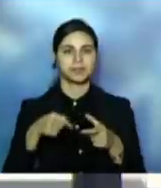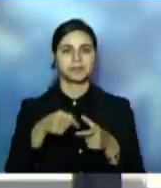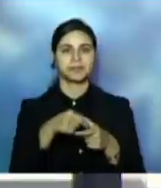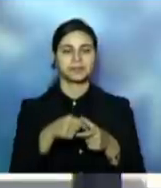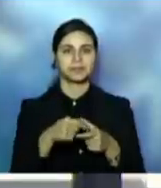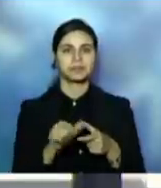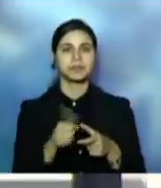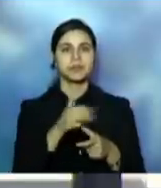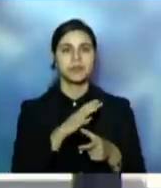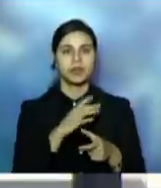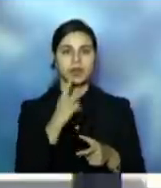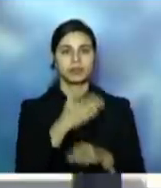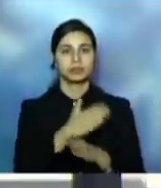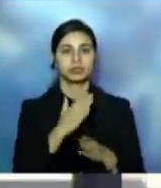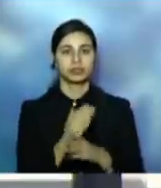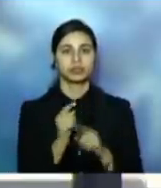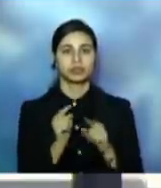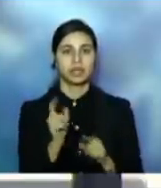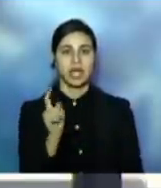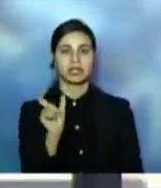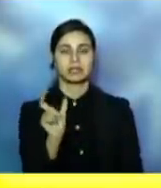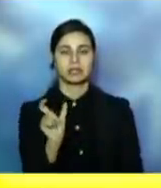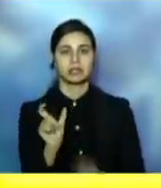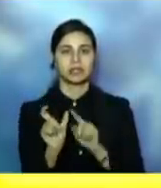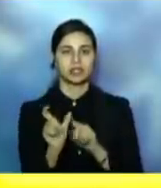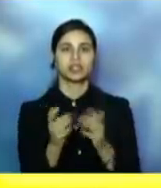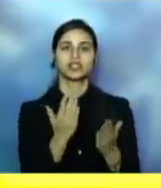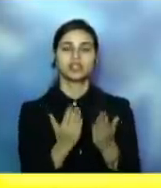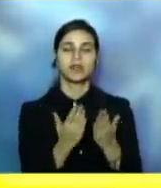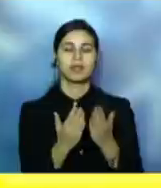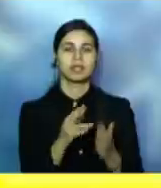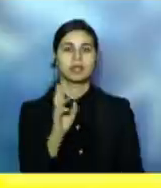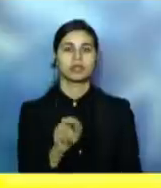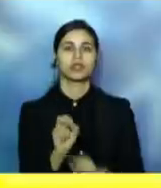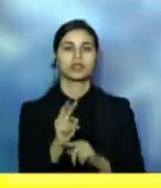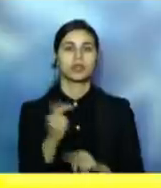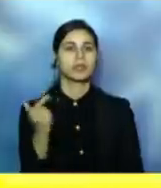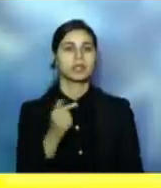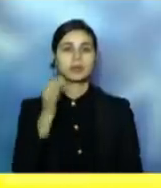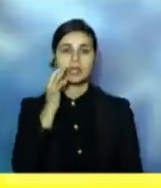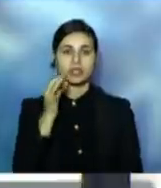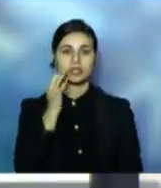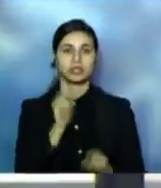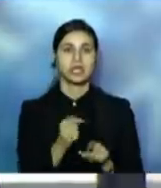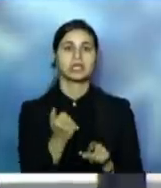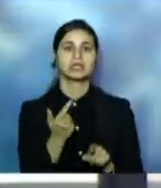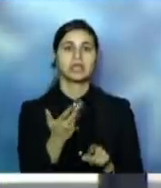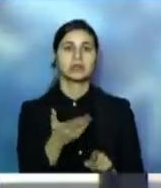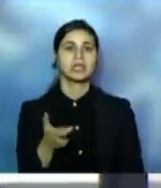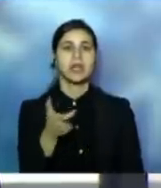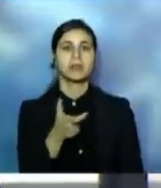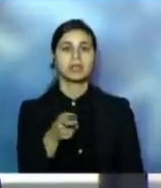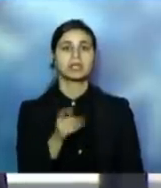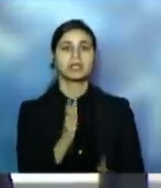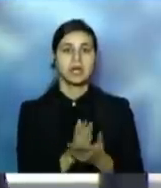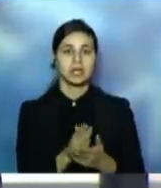საბაზისო თავიღეთ, რუხი პურის აი ეს ნაჭერი შევადაროთ და 12 გრამ ნახშირწყალს რამდენი ბლითით